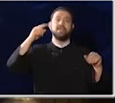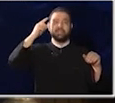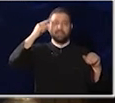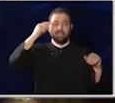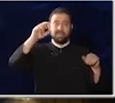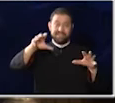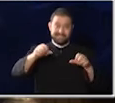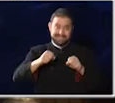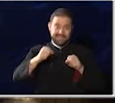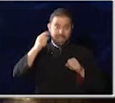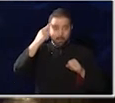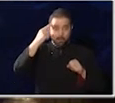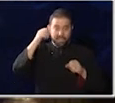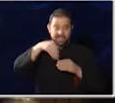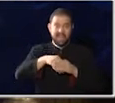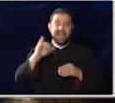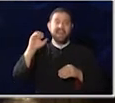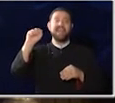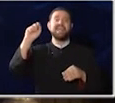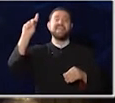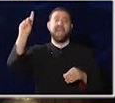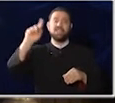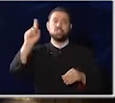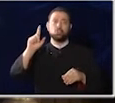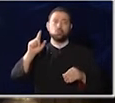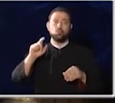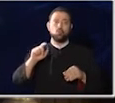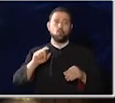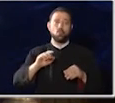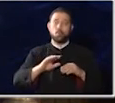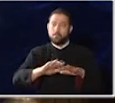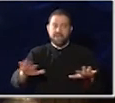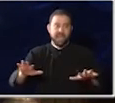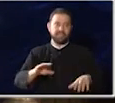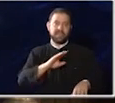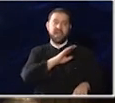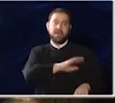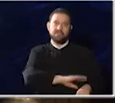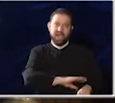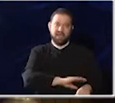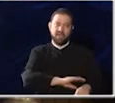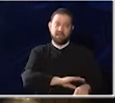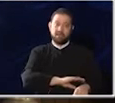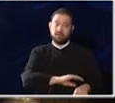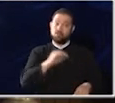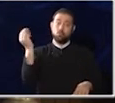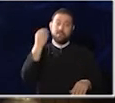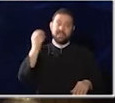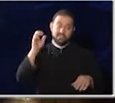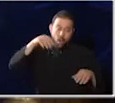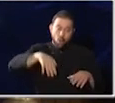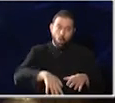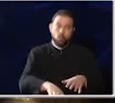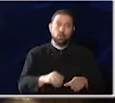în iad și nu deznădăjdui. Dumnezeu este prezent, a coborât în iad și Dumnezeu s-a întrupat pentru a ne